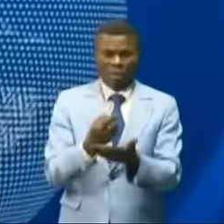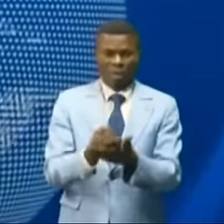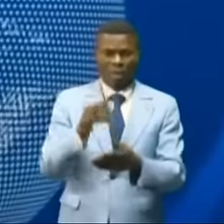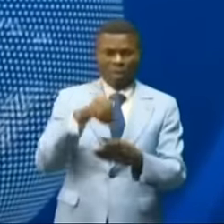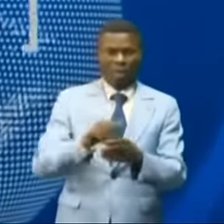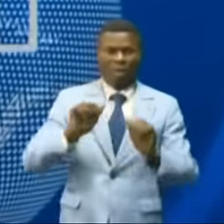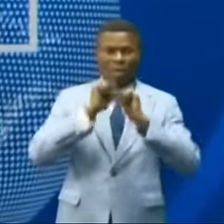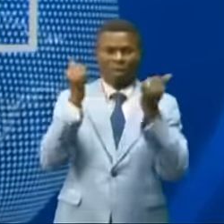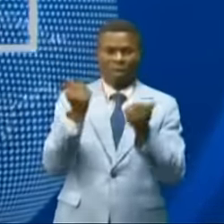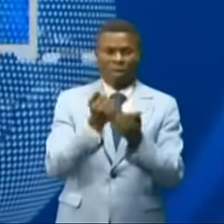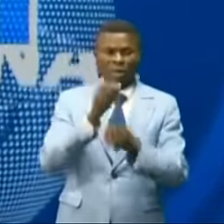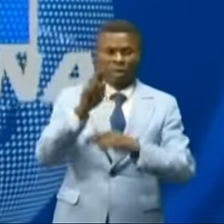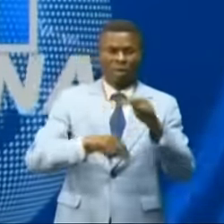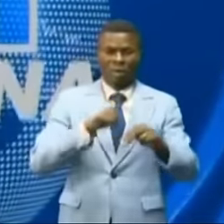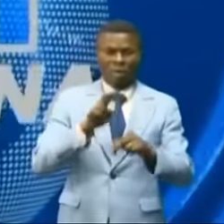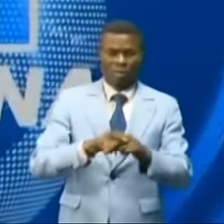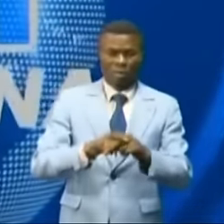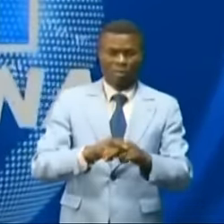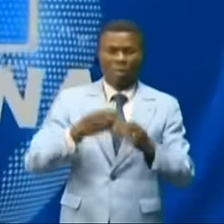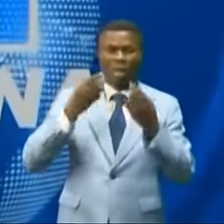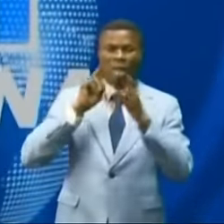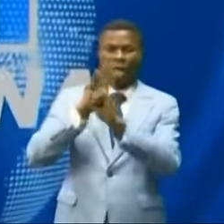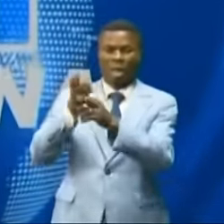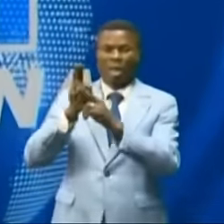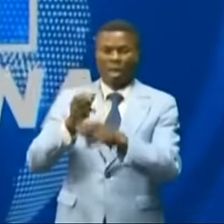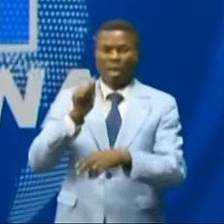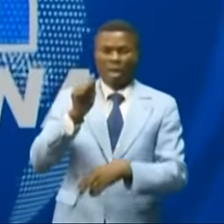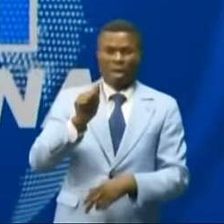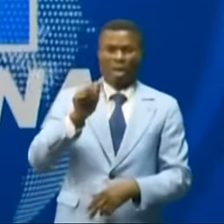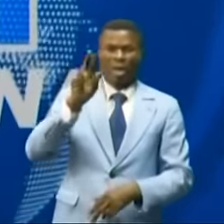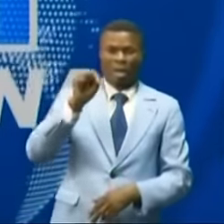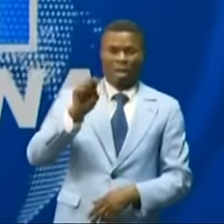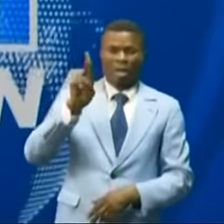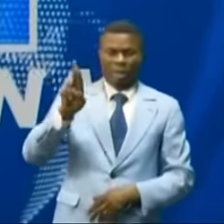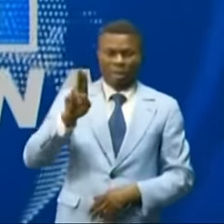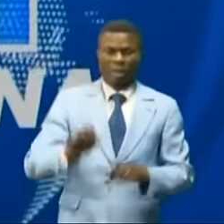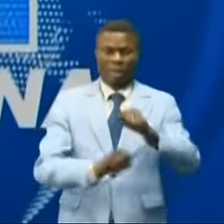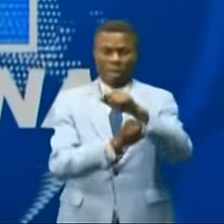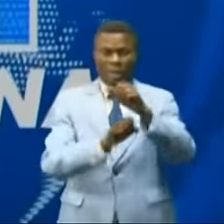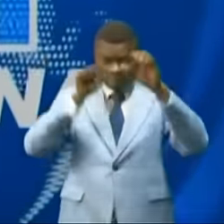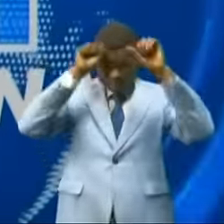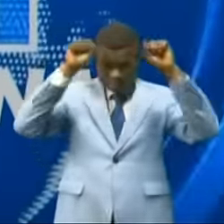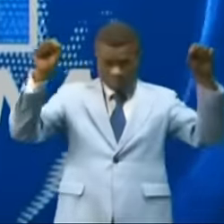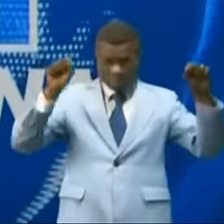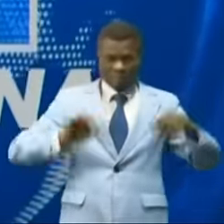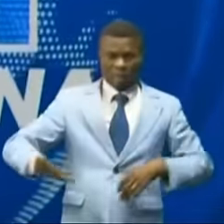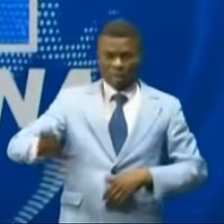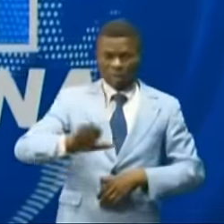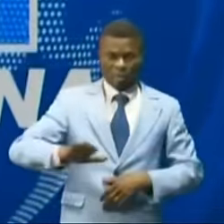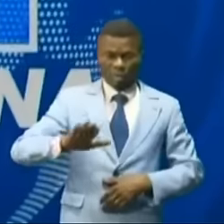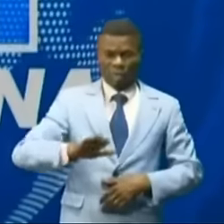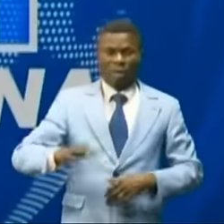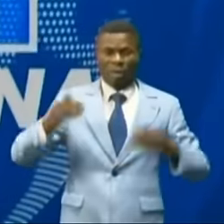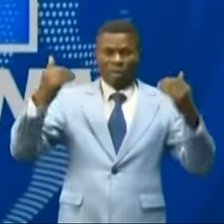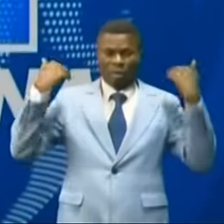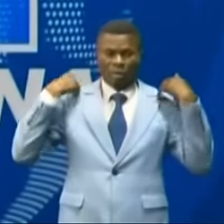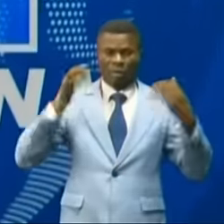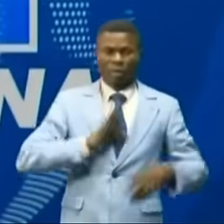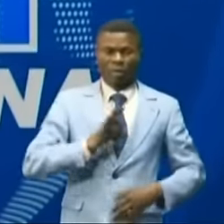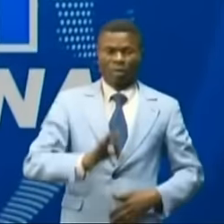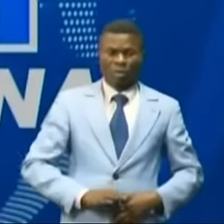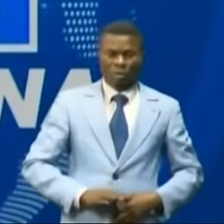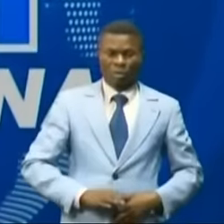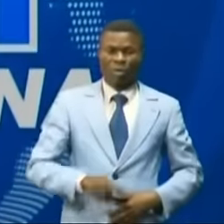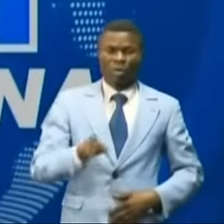de l'Agence nationale des renseignements, ANR. Il a plu à son excellence, monsieur le président de la République, Félix-Antoine